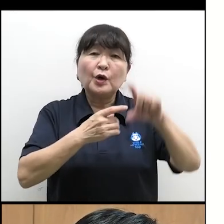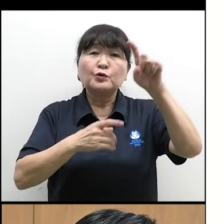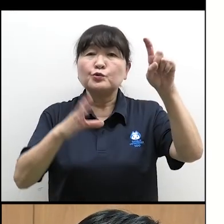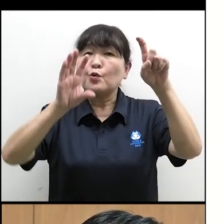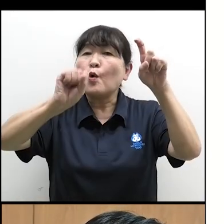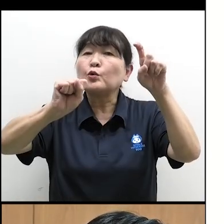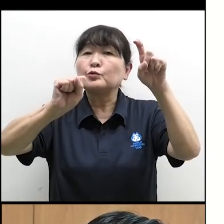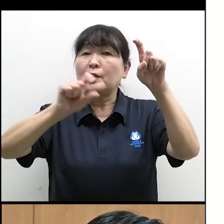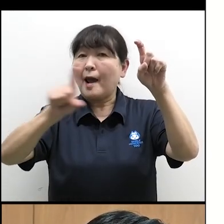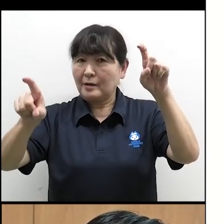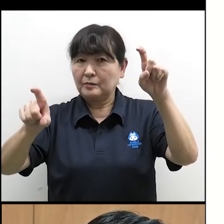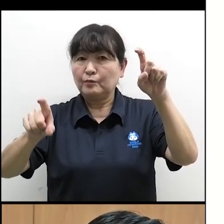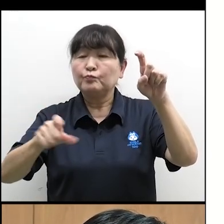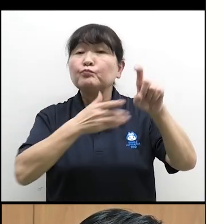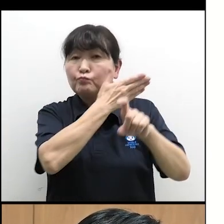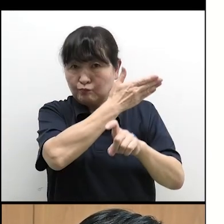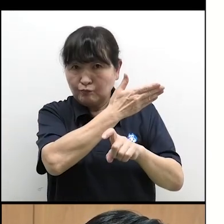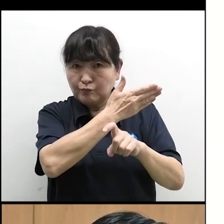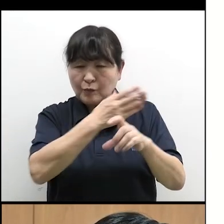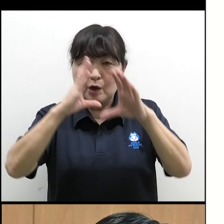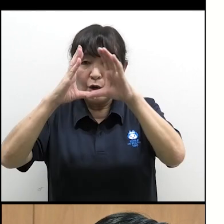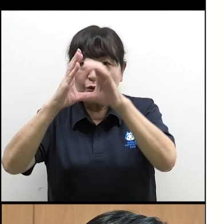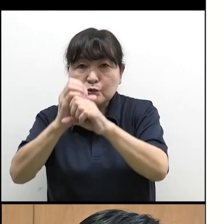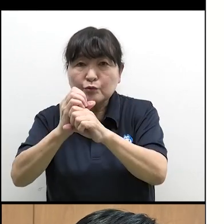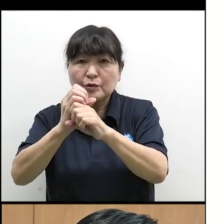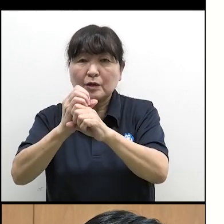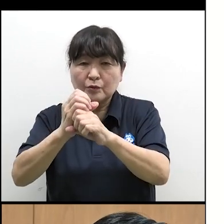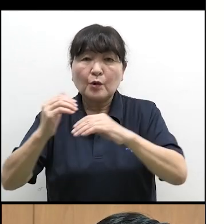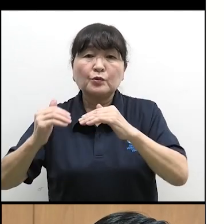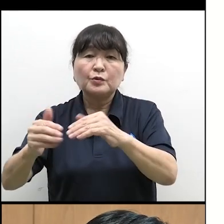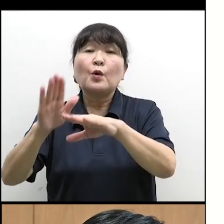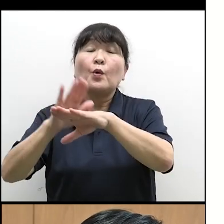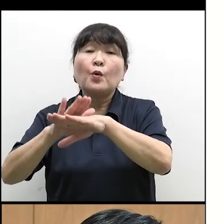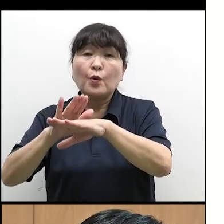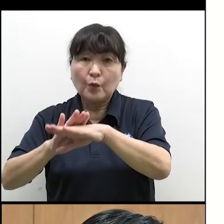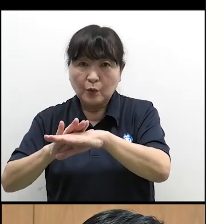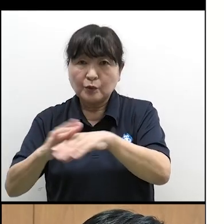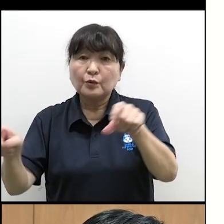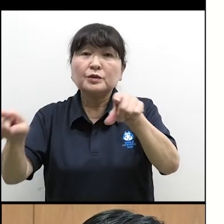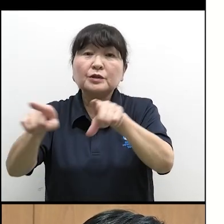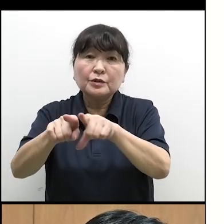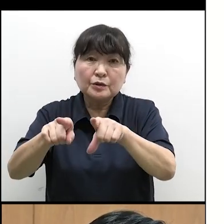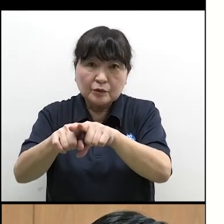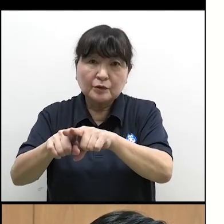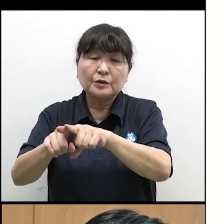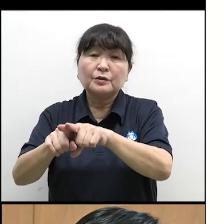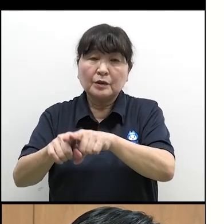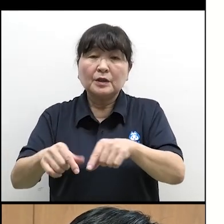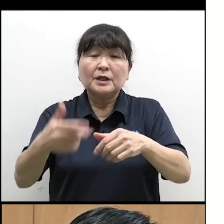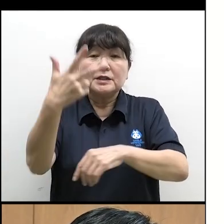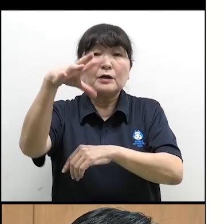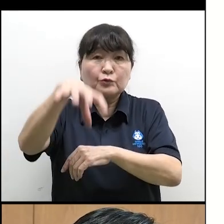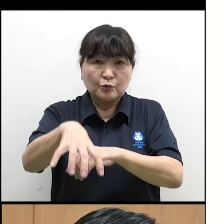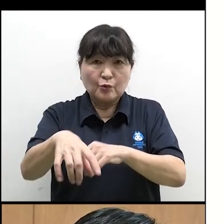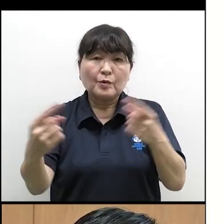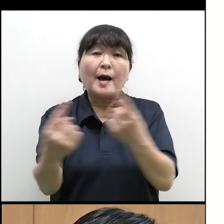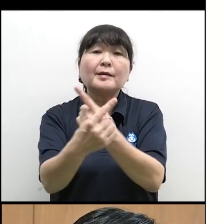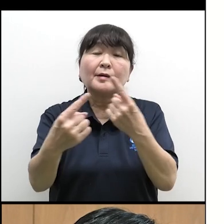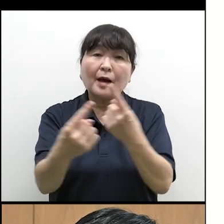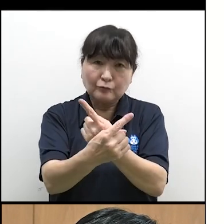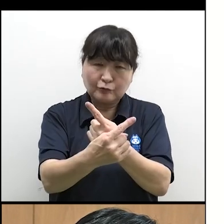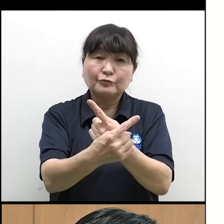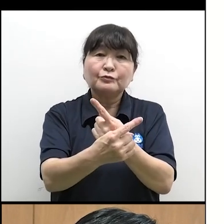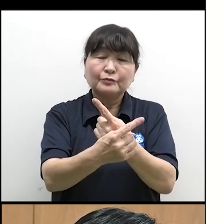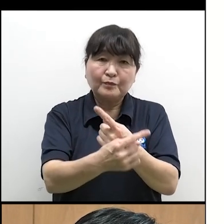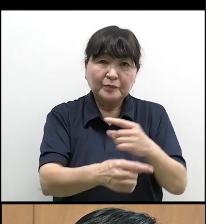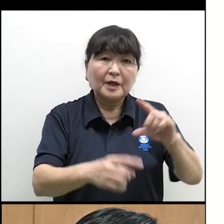、重点プロジェクトの積極的な推進と、引き続き市役所改革や DX、 そして8月は